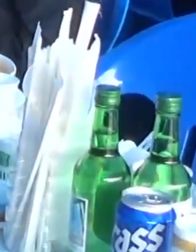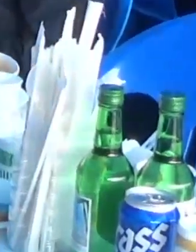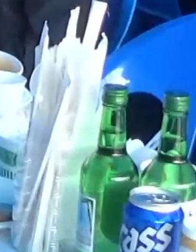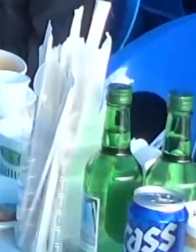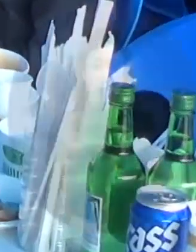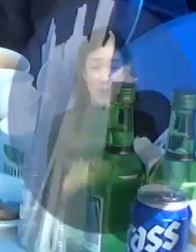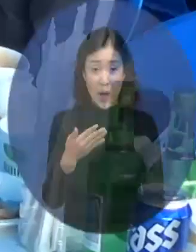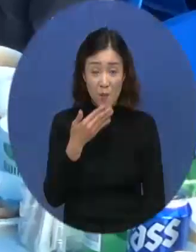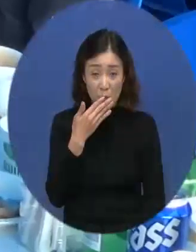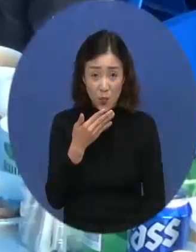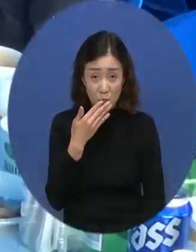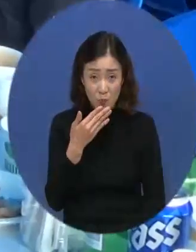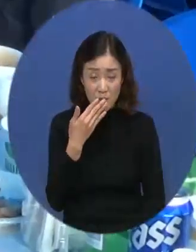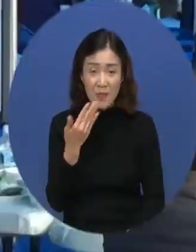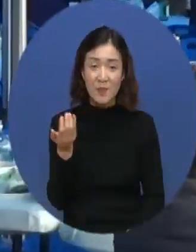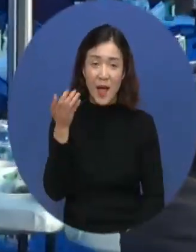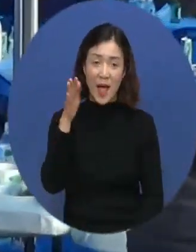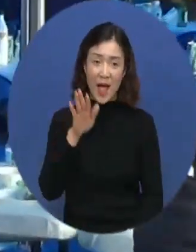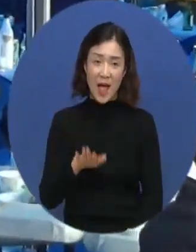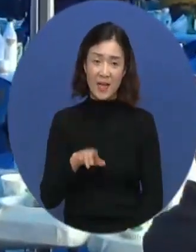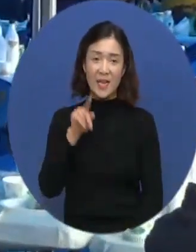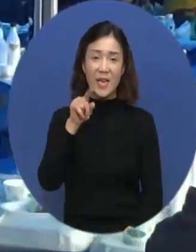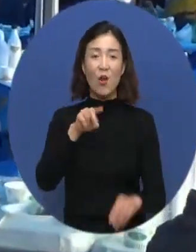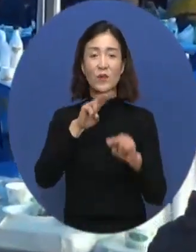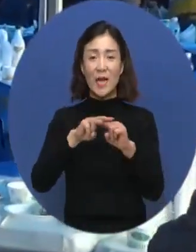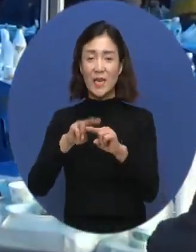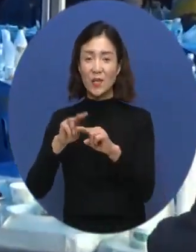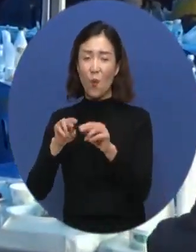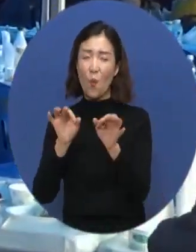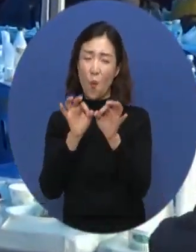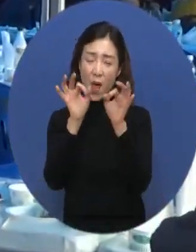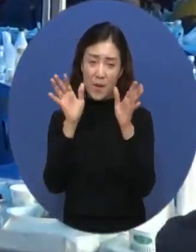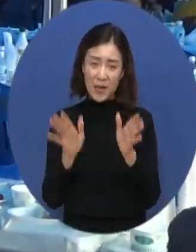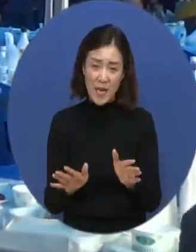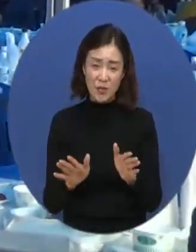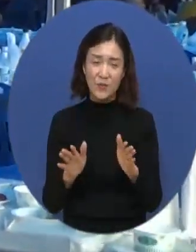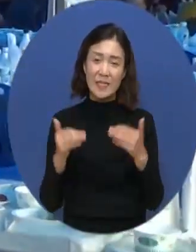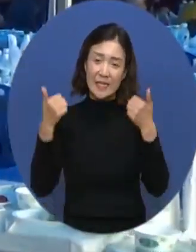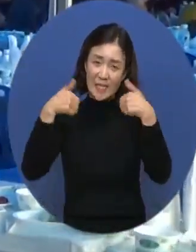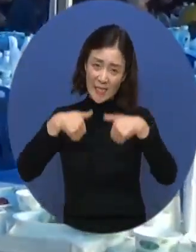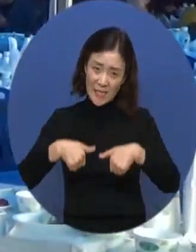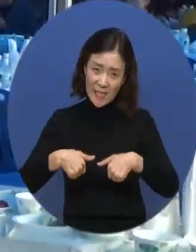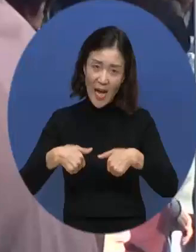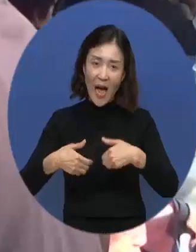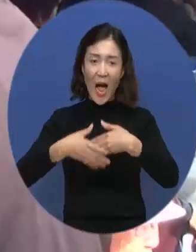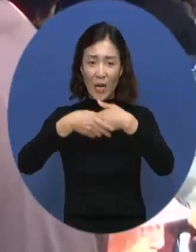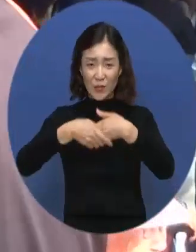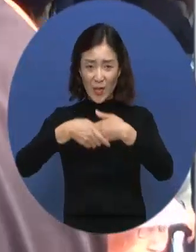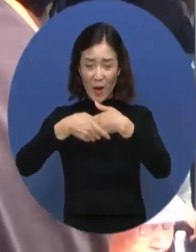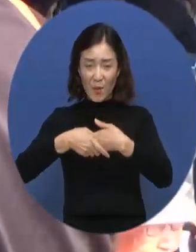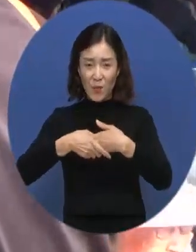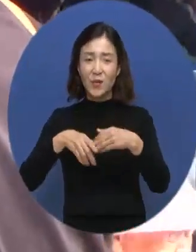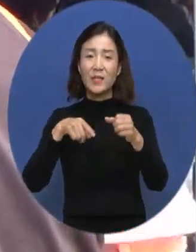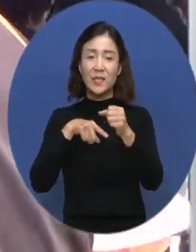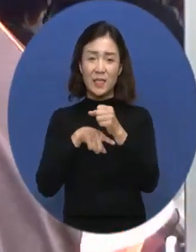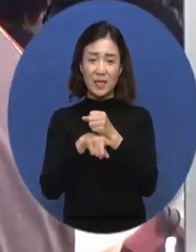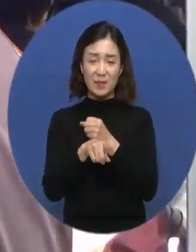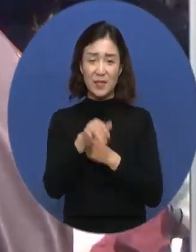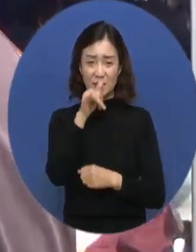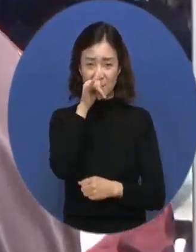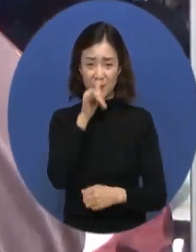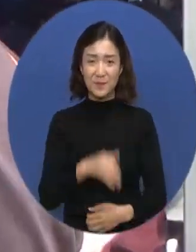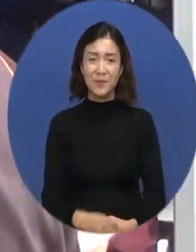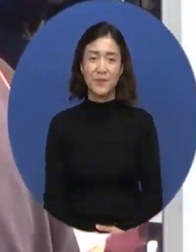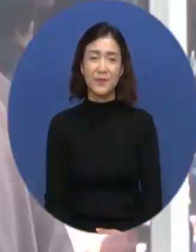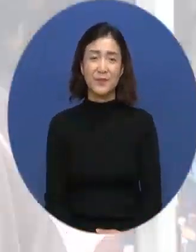드시는 것도 드시는 거지만 이런 자리에서 오랜만에 나누는 인사, 악수 한 번도 의미가 깊었습니다.